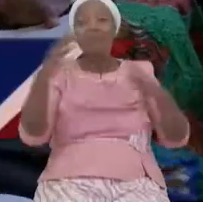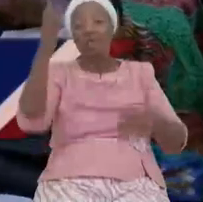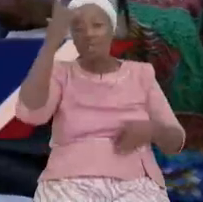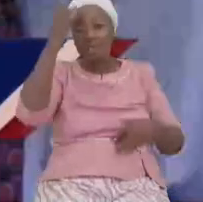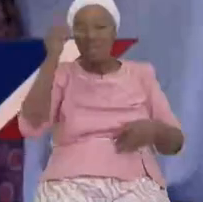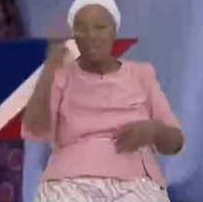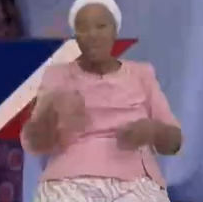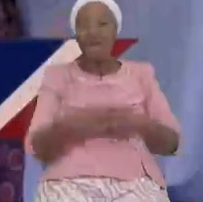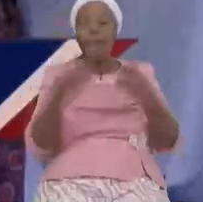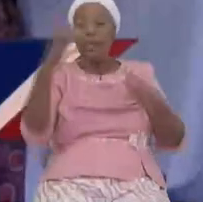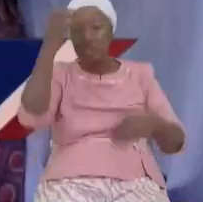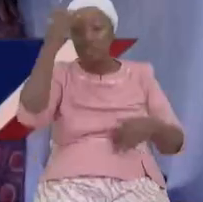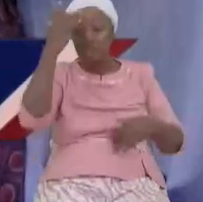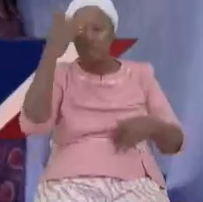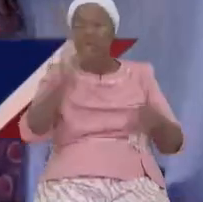Toute maladie.